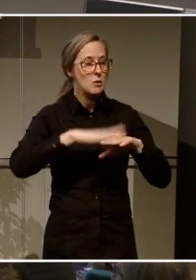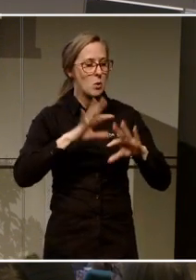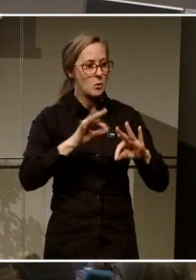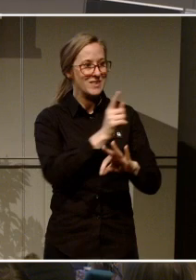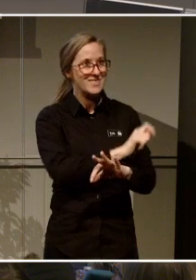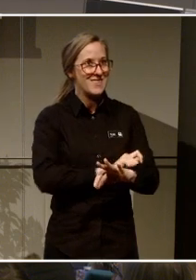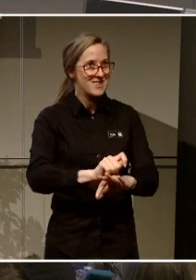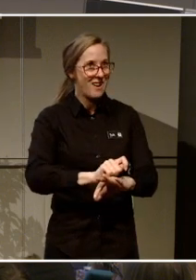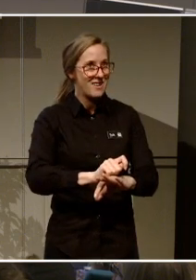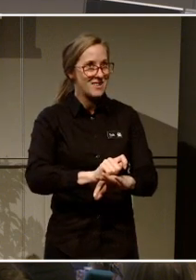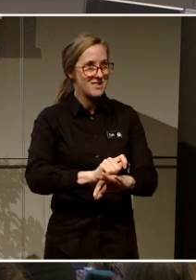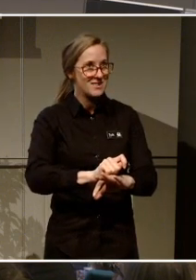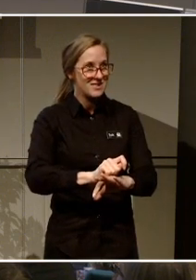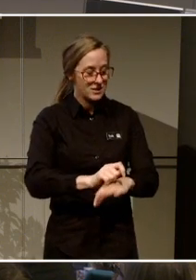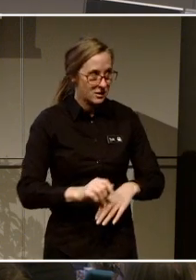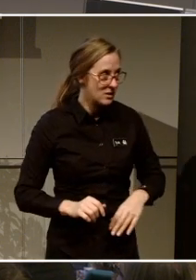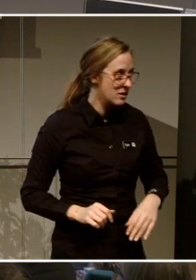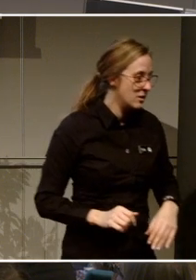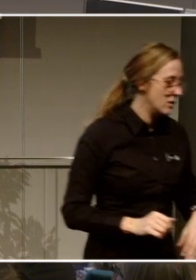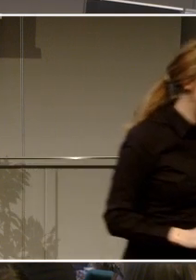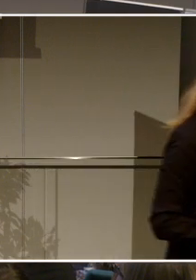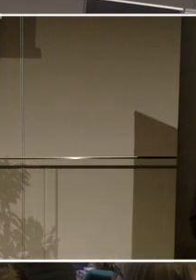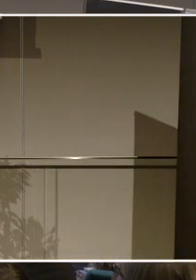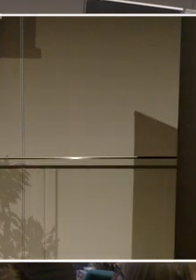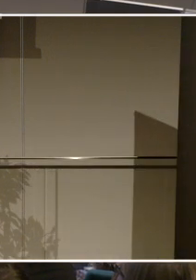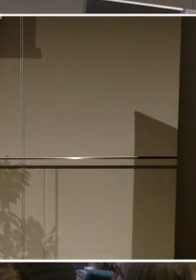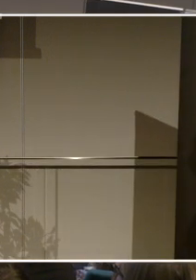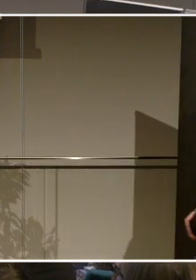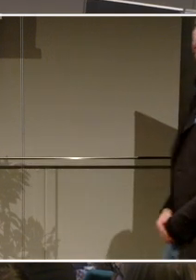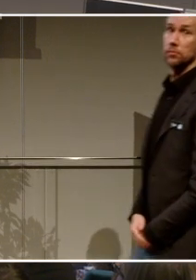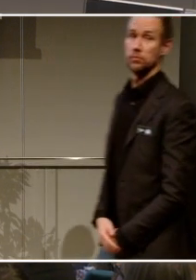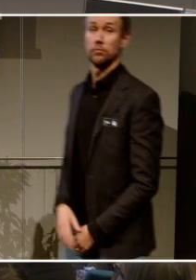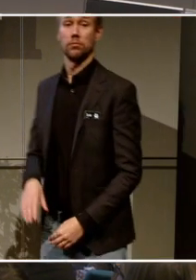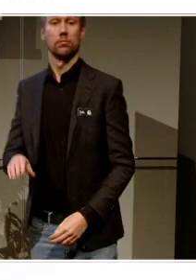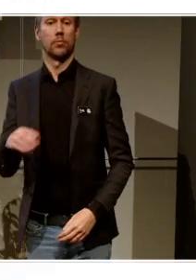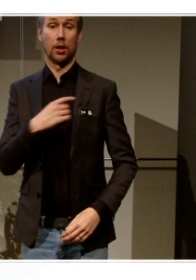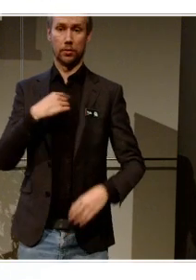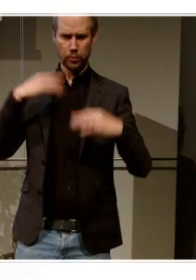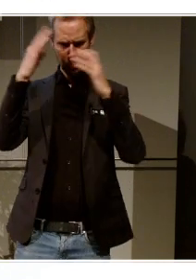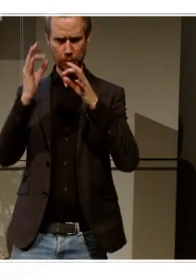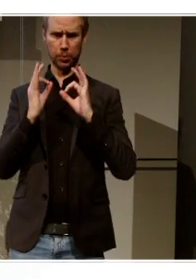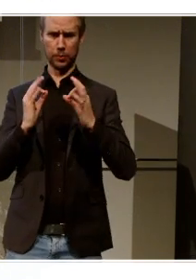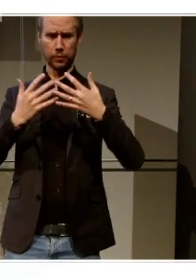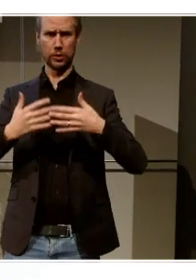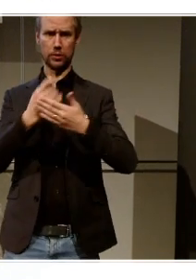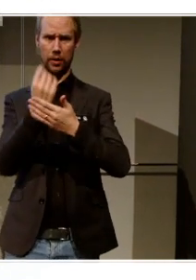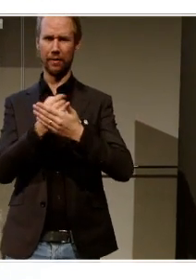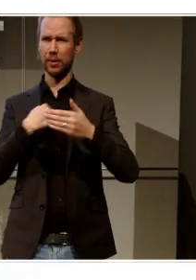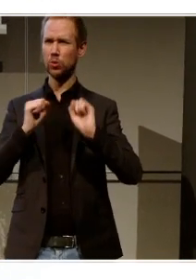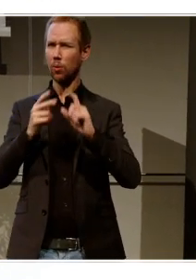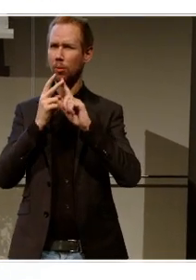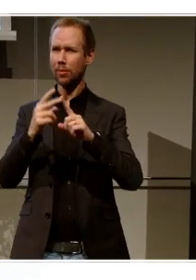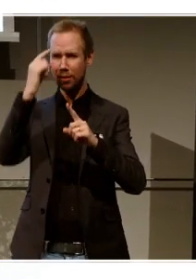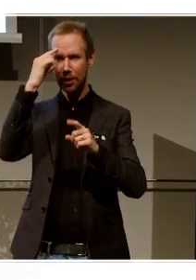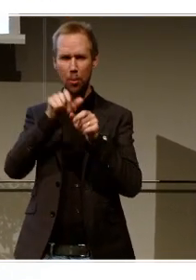till. Och när vi funderar på hur designen går till, då är det ju att tänka på de här broarna igen som vi